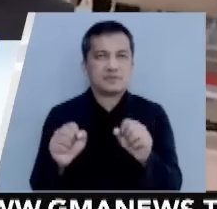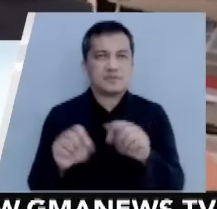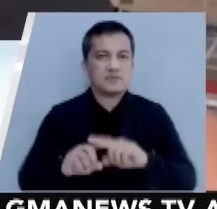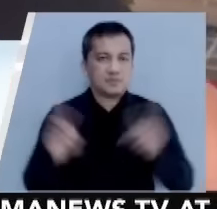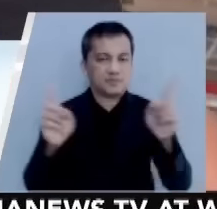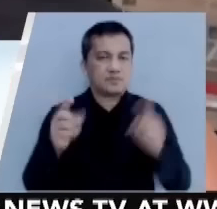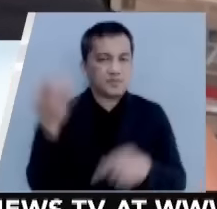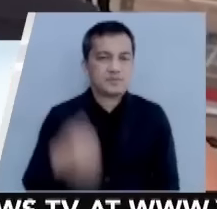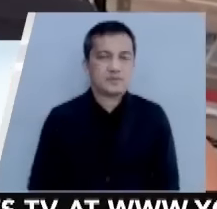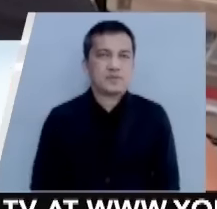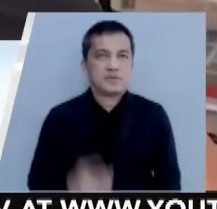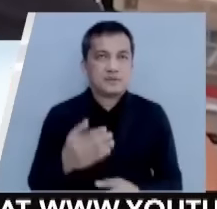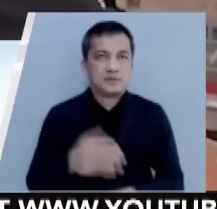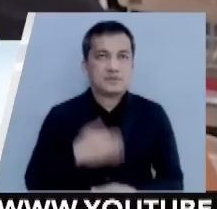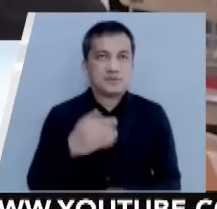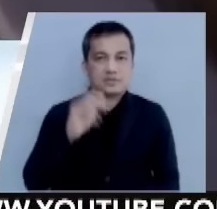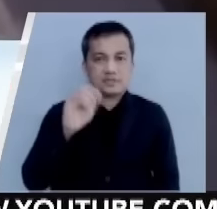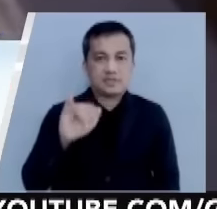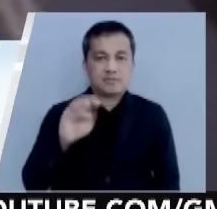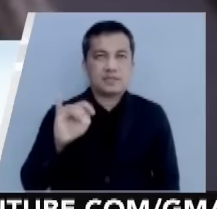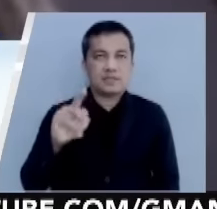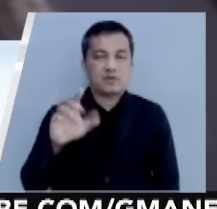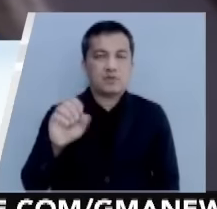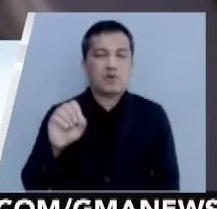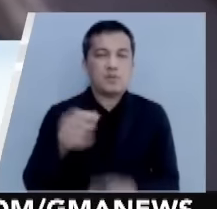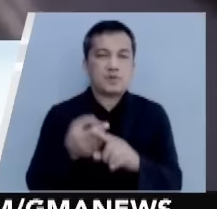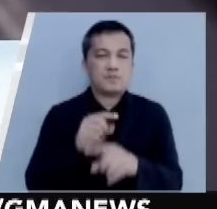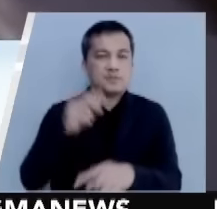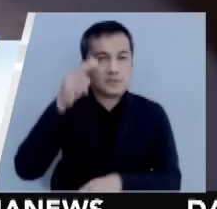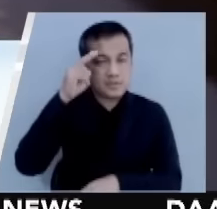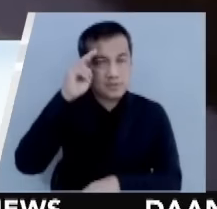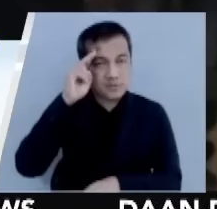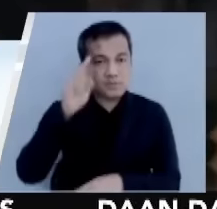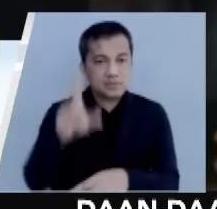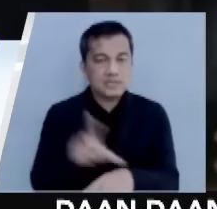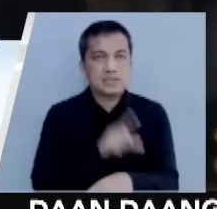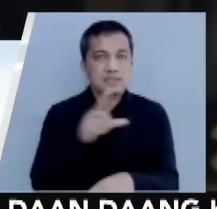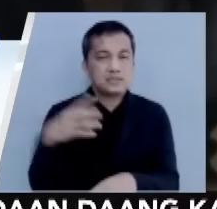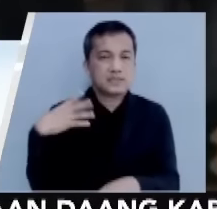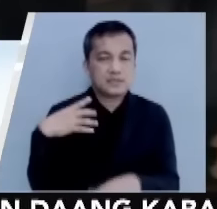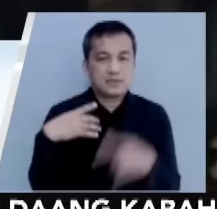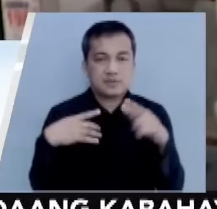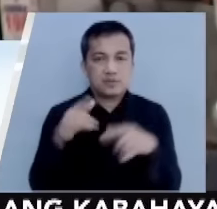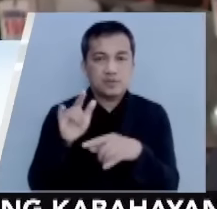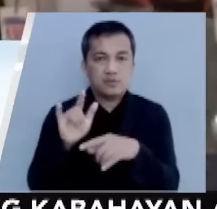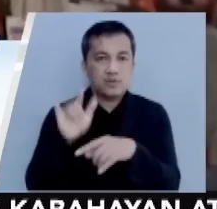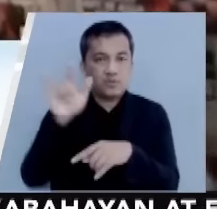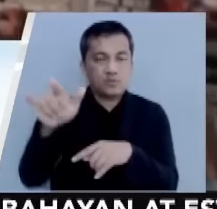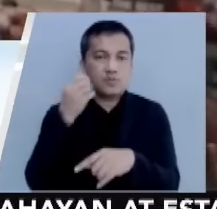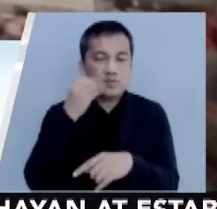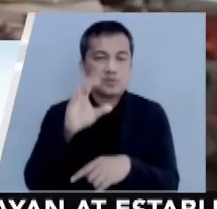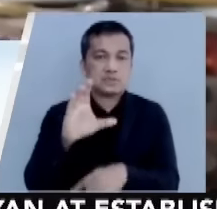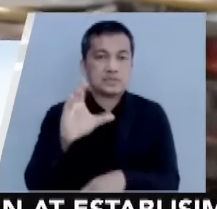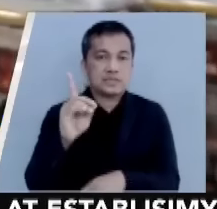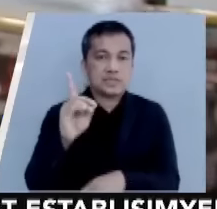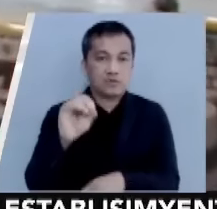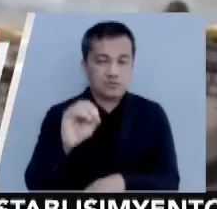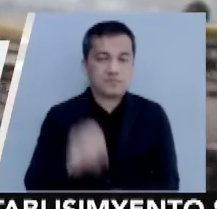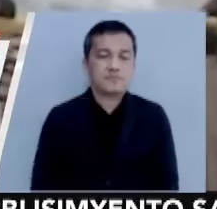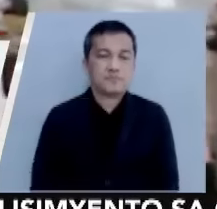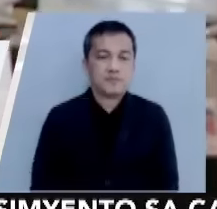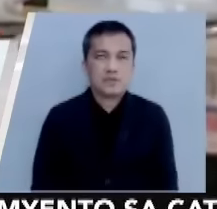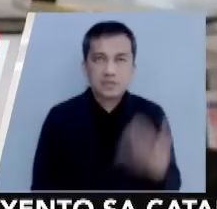rin ito ni Jay Malyao na galing Saudi Arabia, lalo't matagal pa niyang hihintayin ang flight pa uwing Cagayan de Oro. Hindi ka katulad dati na